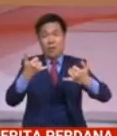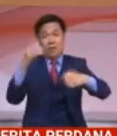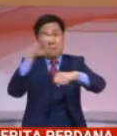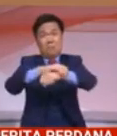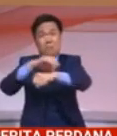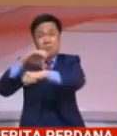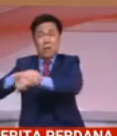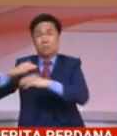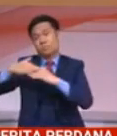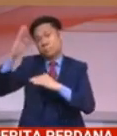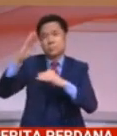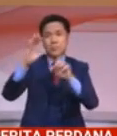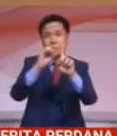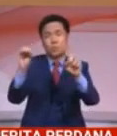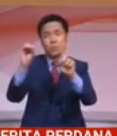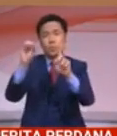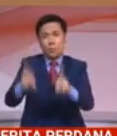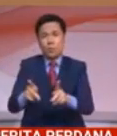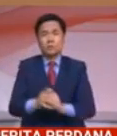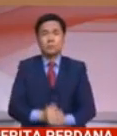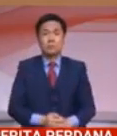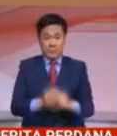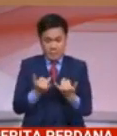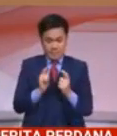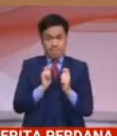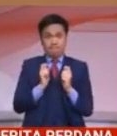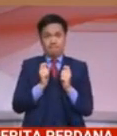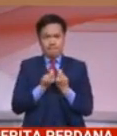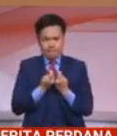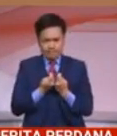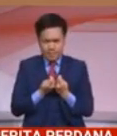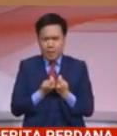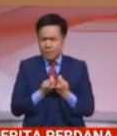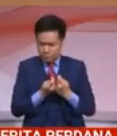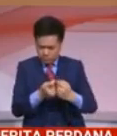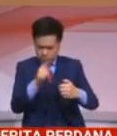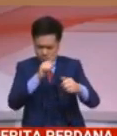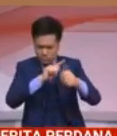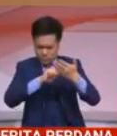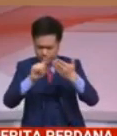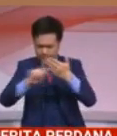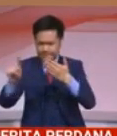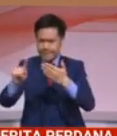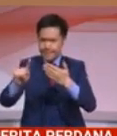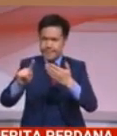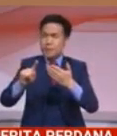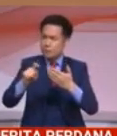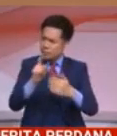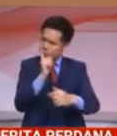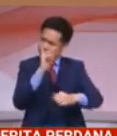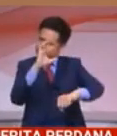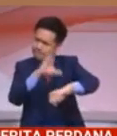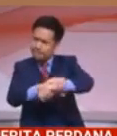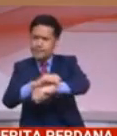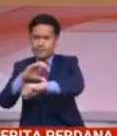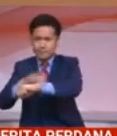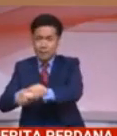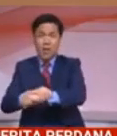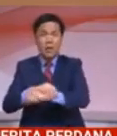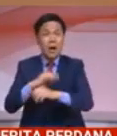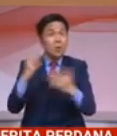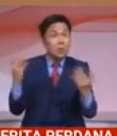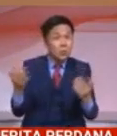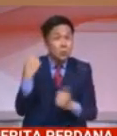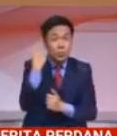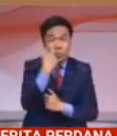Task Force akan terus mempertingkatkan pemeriksaan serta mengambil tindakan. Bukan sahaja